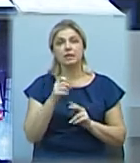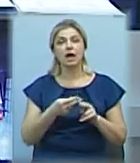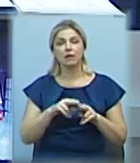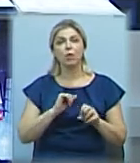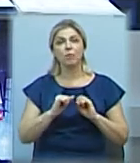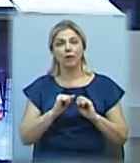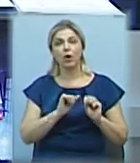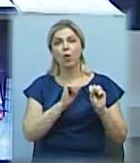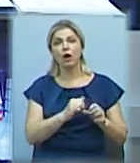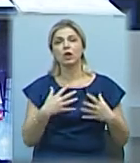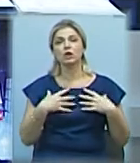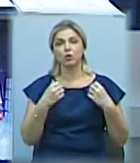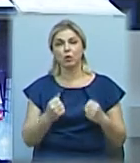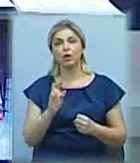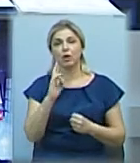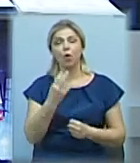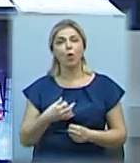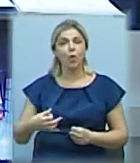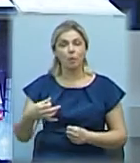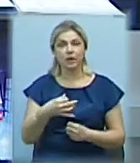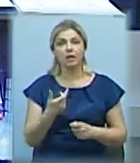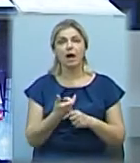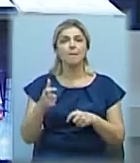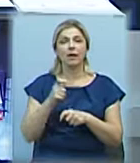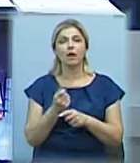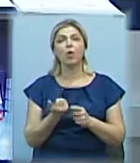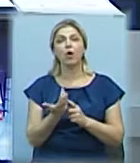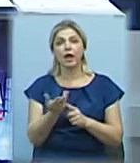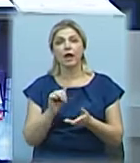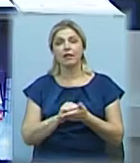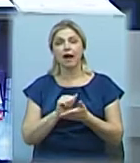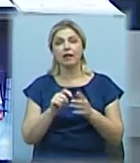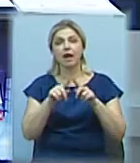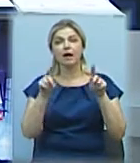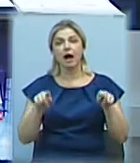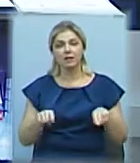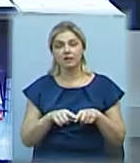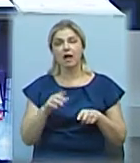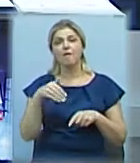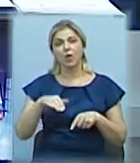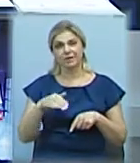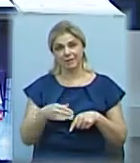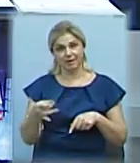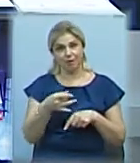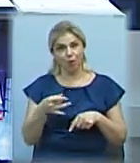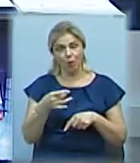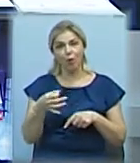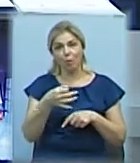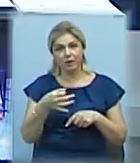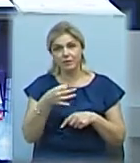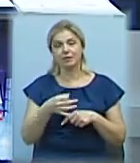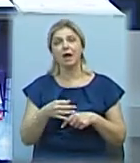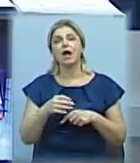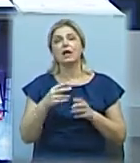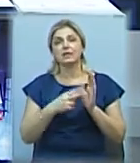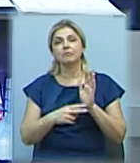Управління охорони здоров'я Миколаївської області, найбільшу кількість декларацій уклали у Вознесенську – 78%